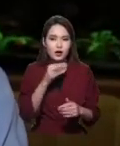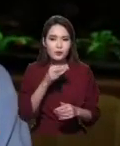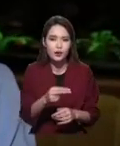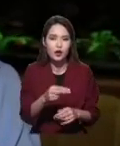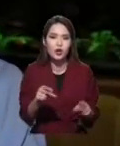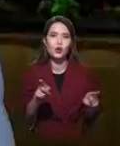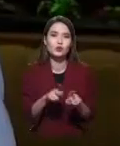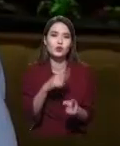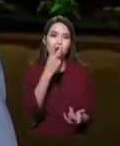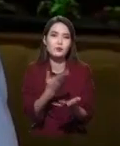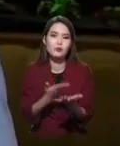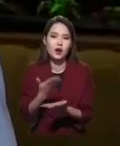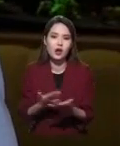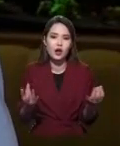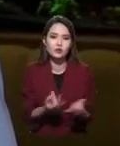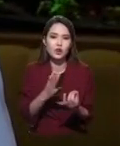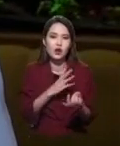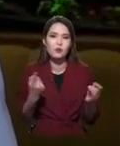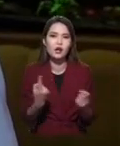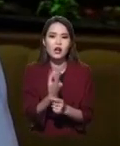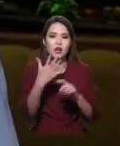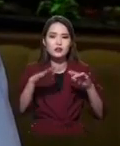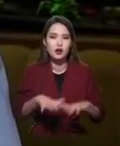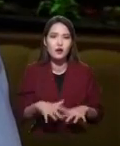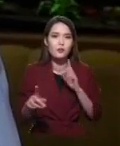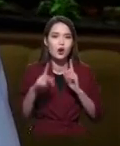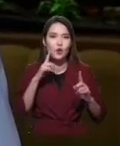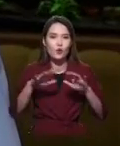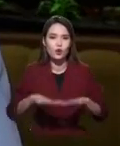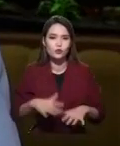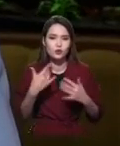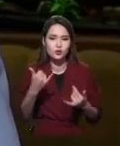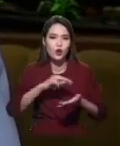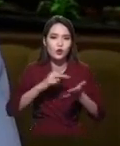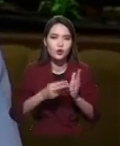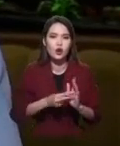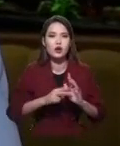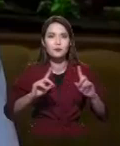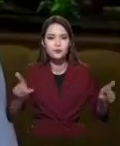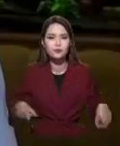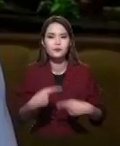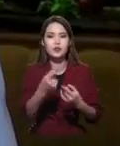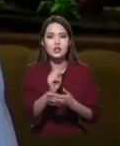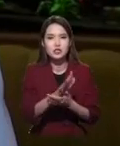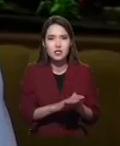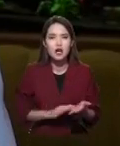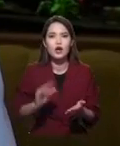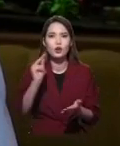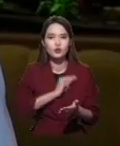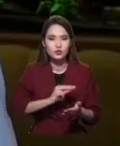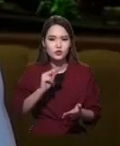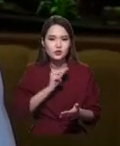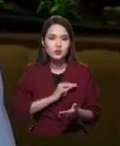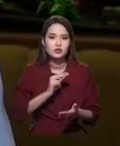ұсыныс пікірлерін берді. Бүгінгі біздің алғашқы отырысымыз сол жоспарды жүйелеп барып ары қарай жұмыс